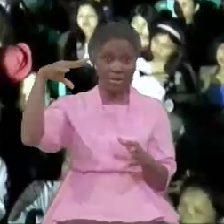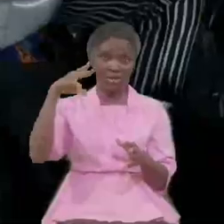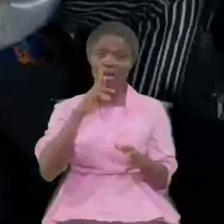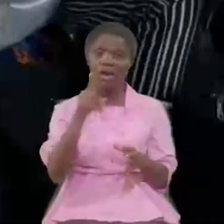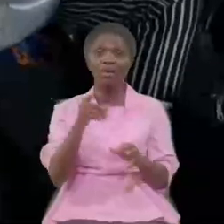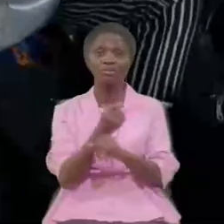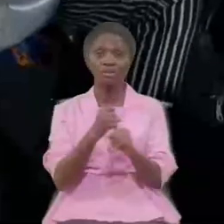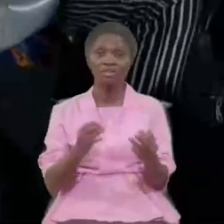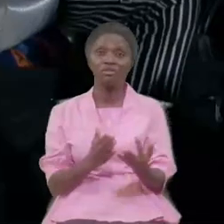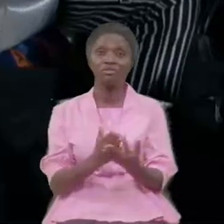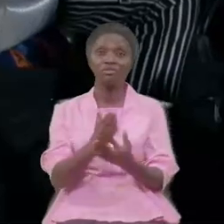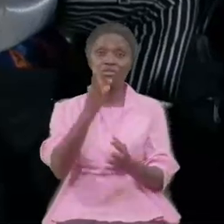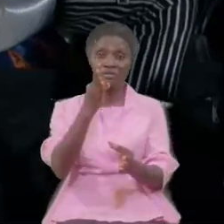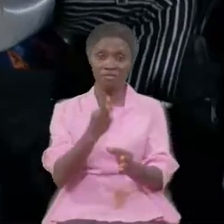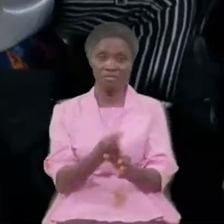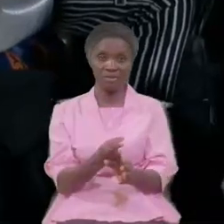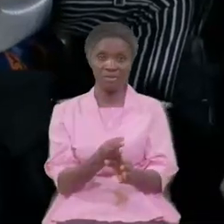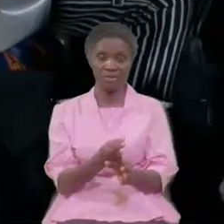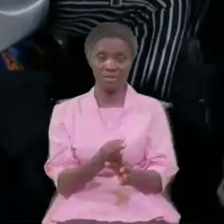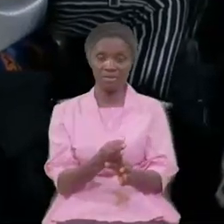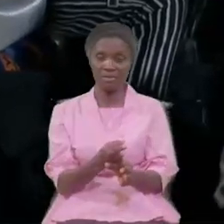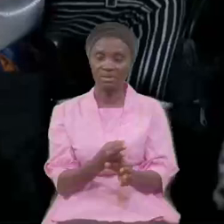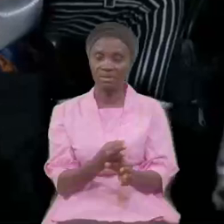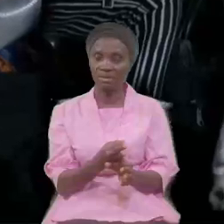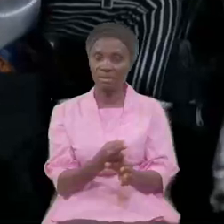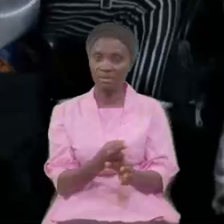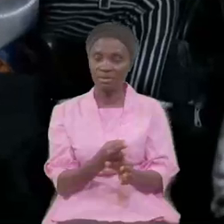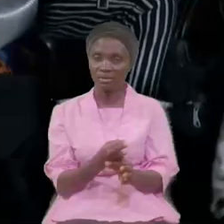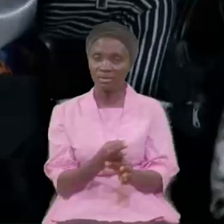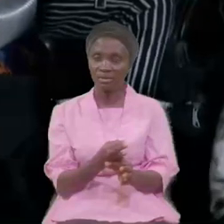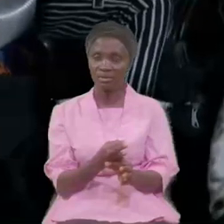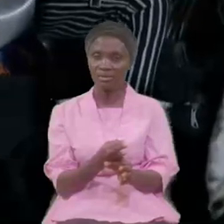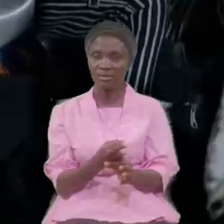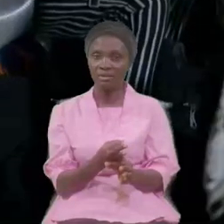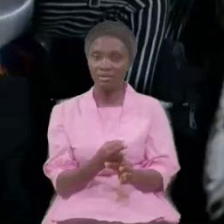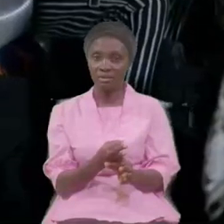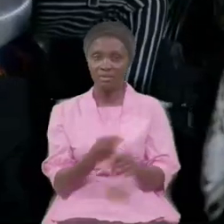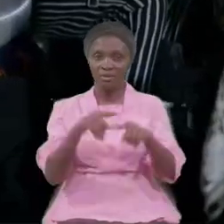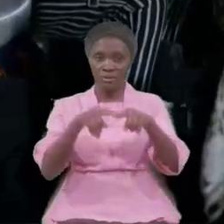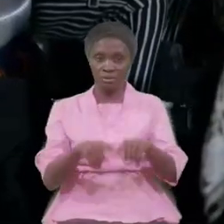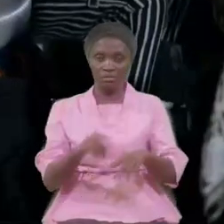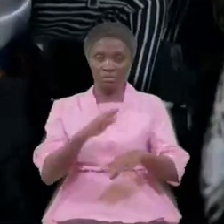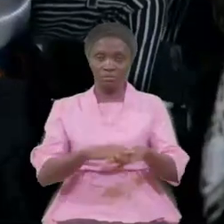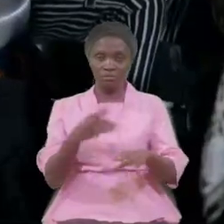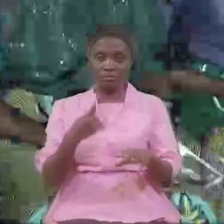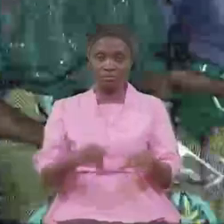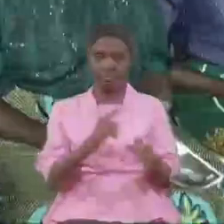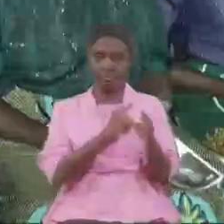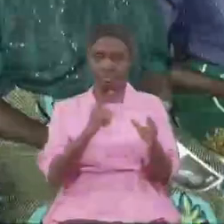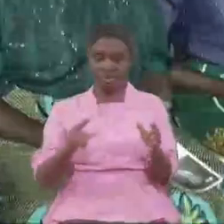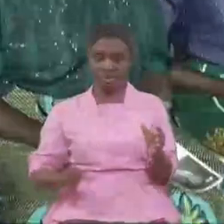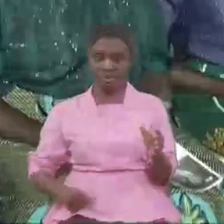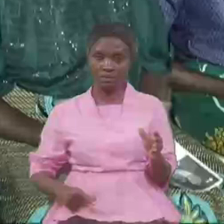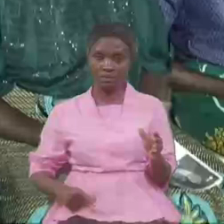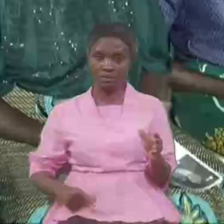Car c'est par la grâce que vous êtes sauvé par le moyen de la foi. La foi, c'est s'appuyer sur le